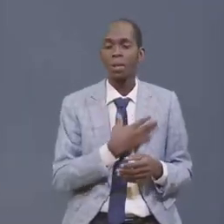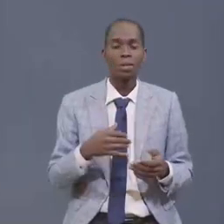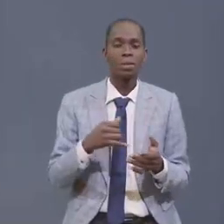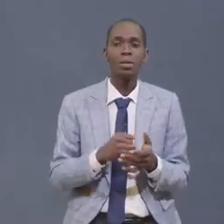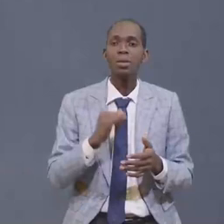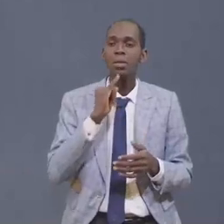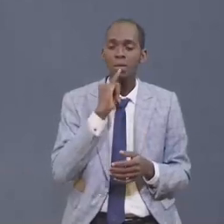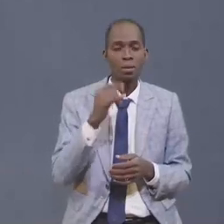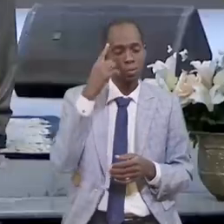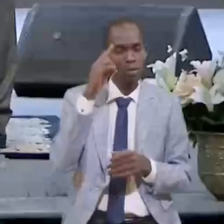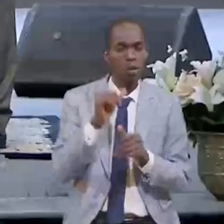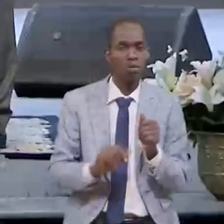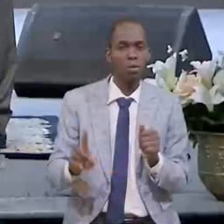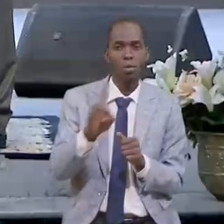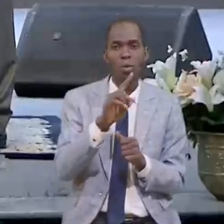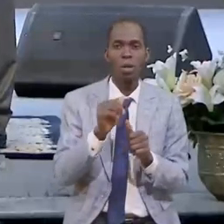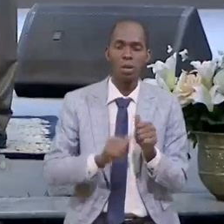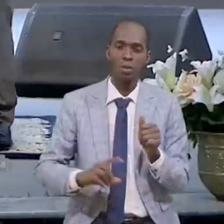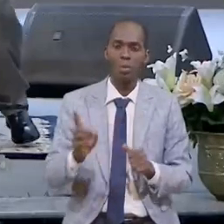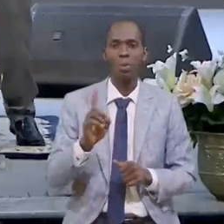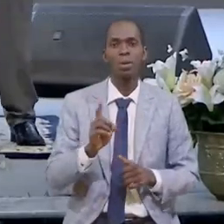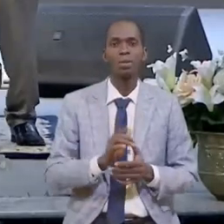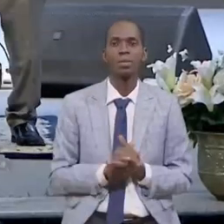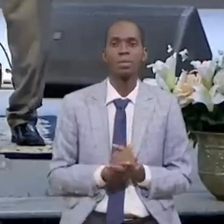et qui s'applique à tout le monde partout.